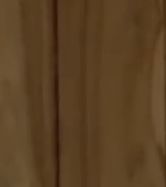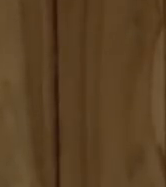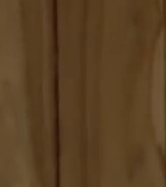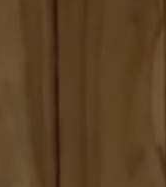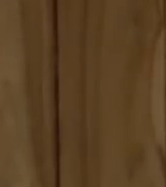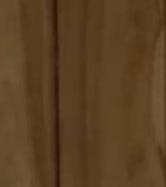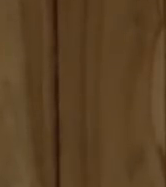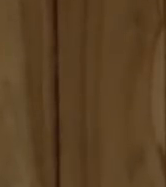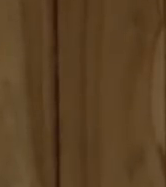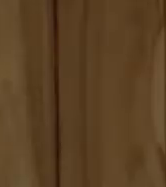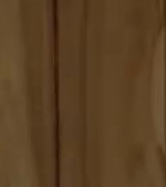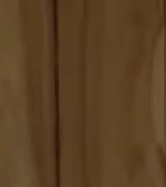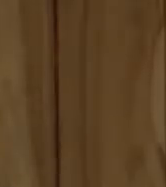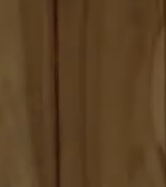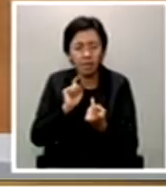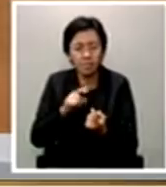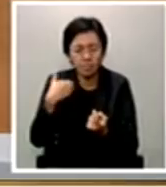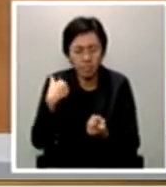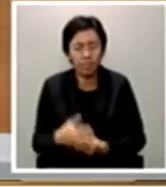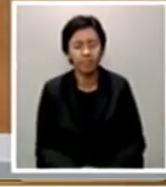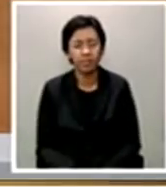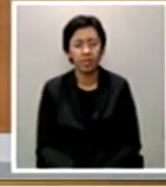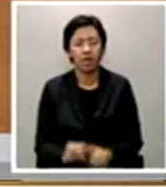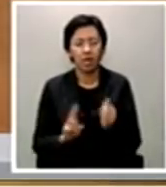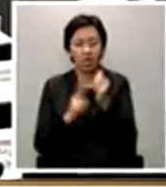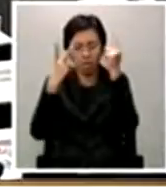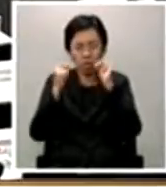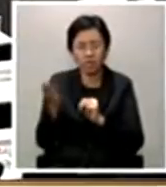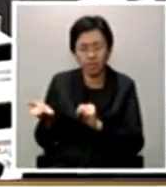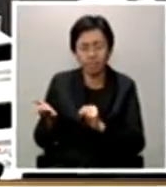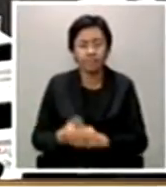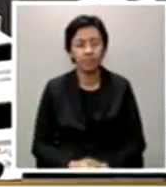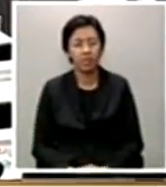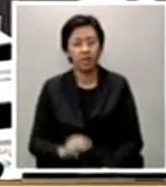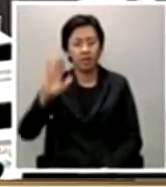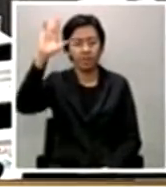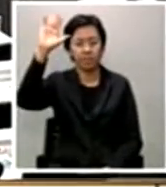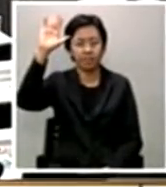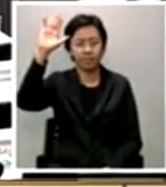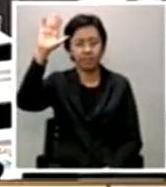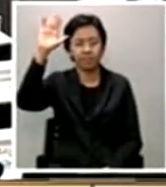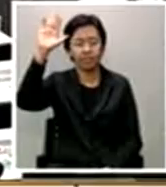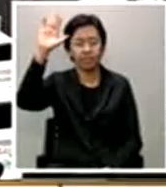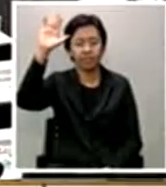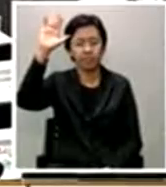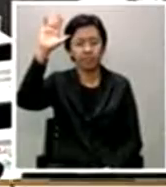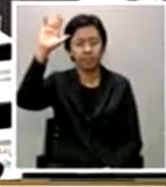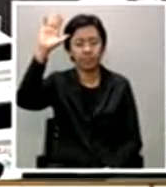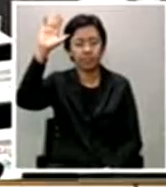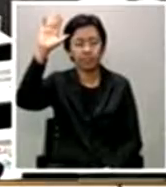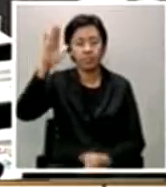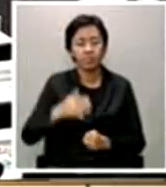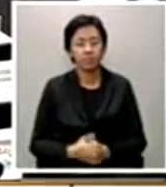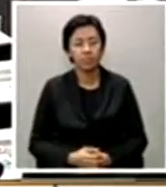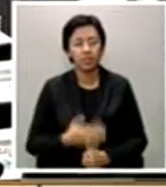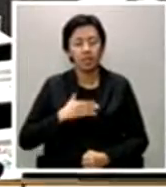อบนะครับ ท่านประธานครับ เชิญท่านรองนายก ท่านประธาน ชี้แจงต่อ ผมขออนุญาตครับท่านประธานครับผม